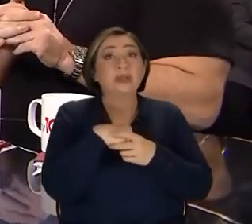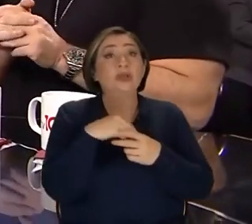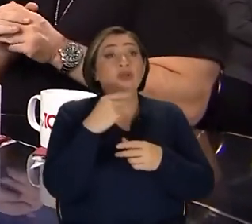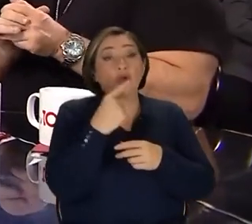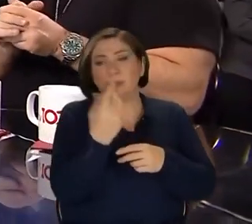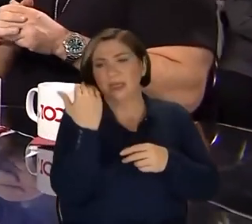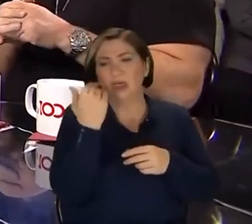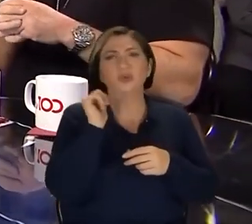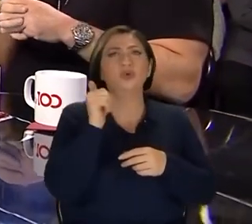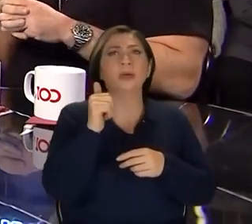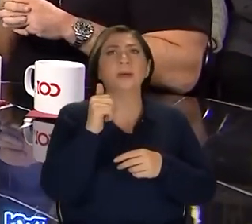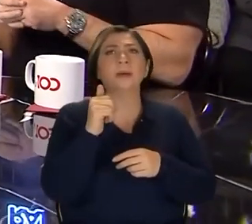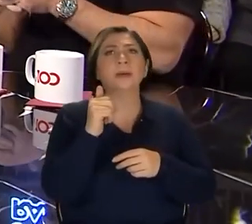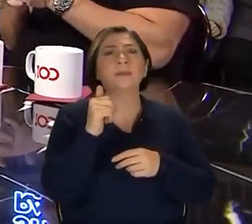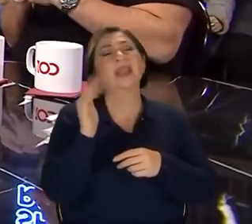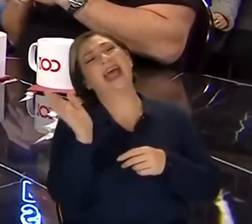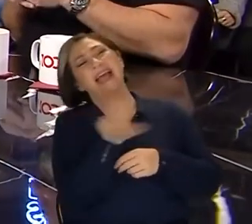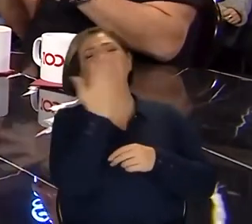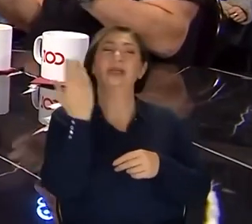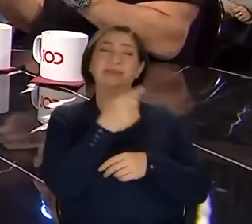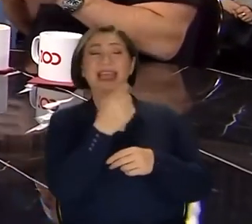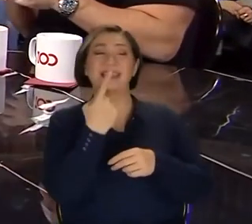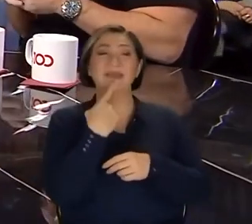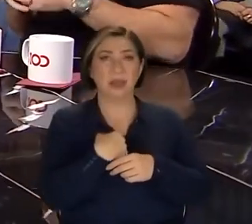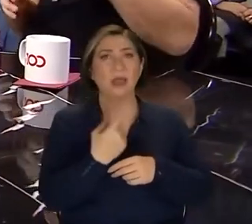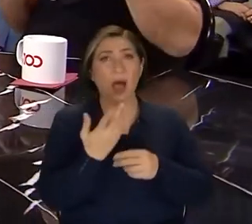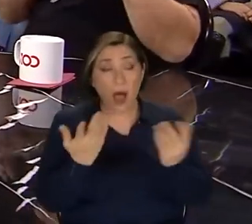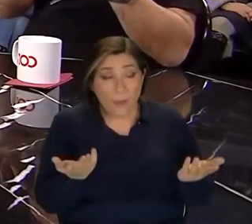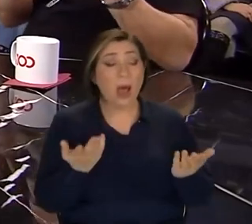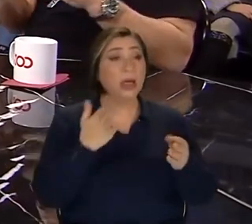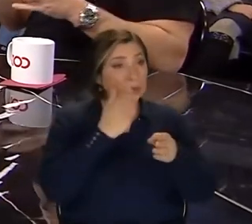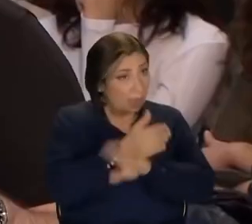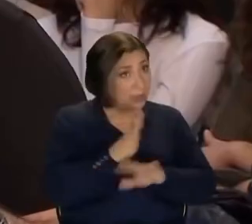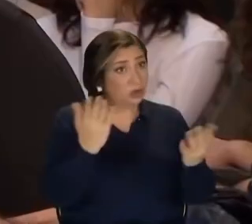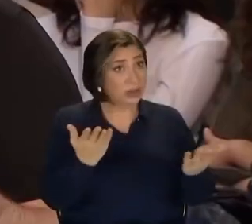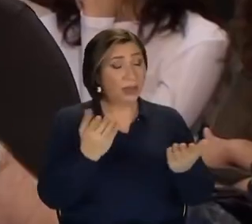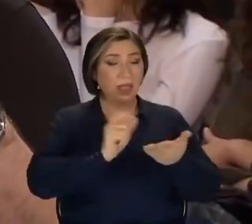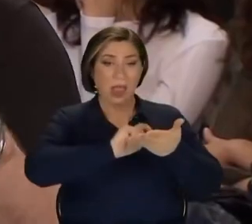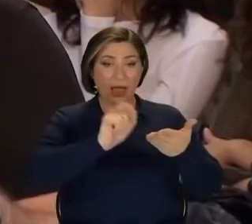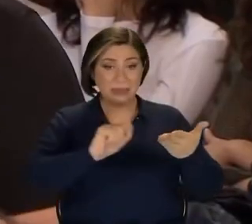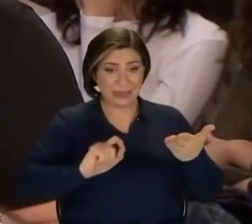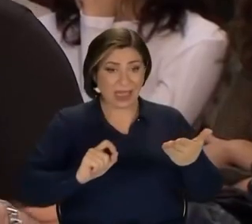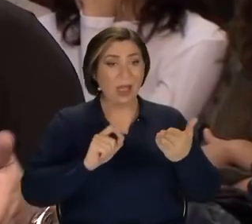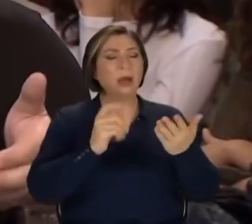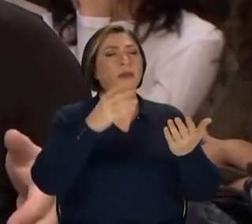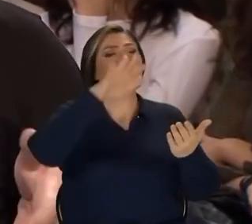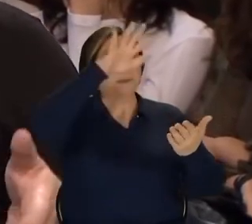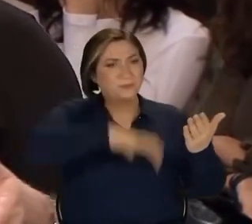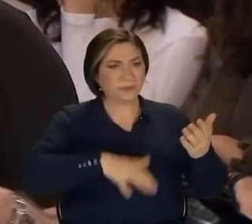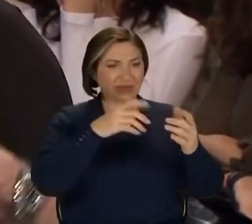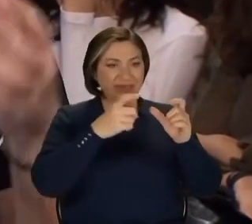söyledim geçen gün, bir iki kişi hadi canım sen de diye karşılıyor ama gerçekten yazıda, tekste,